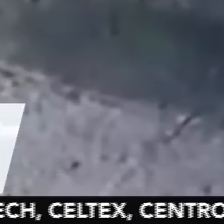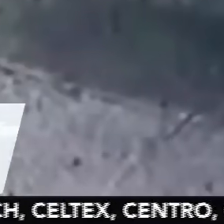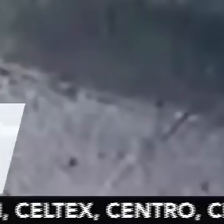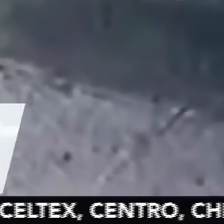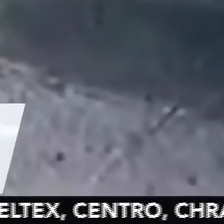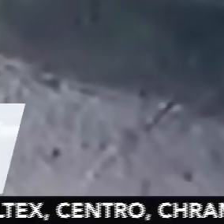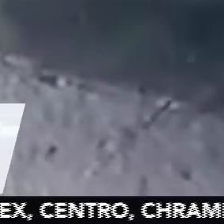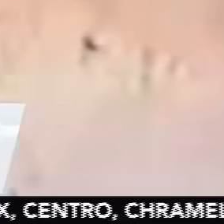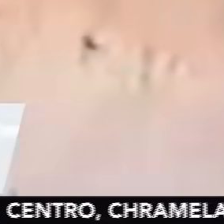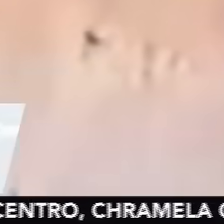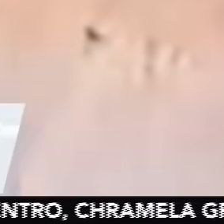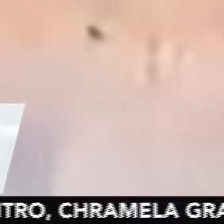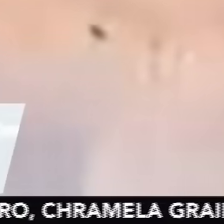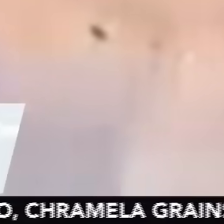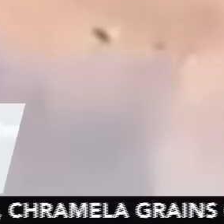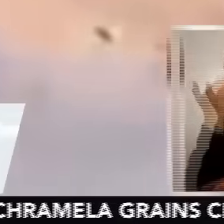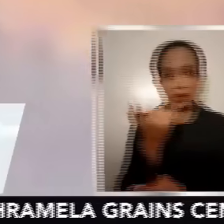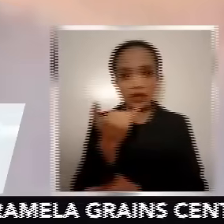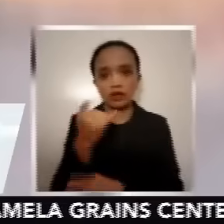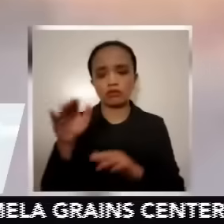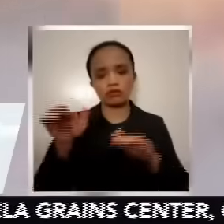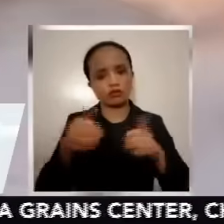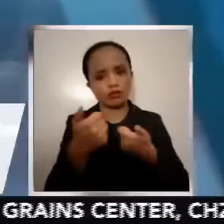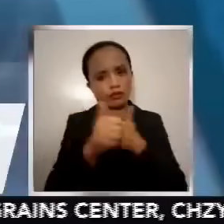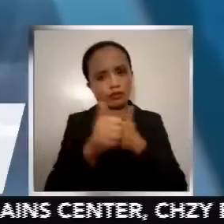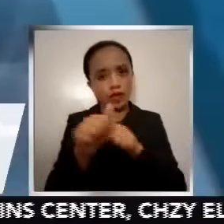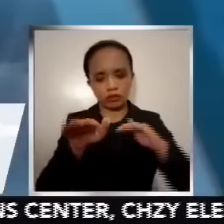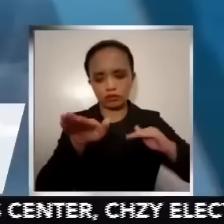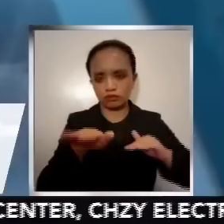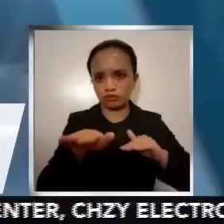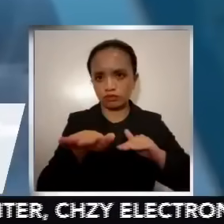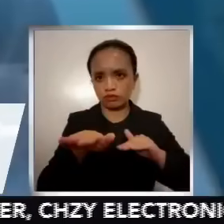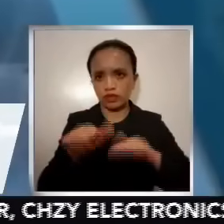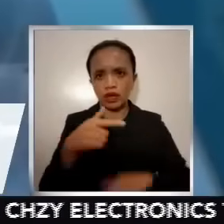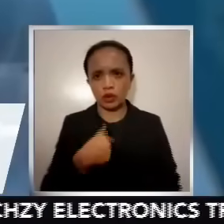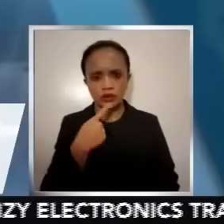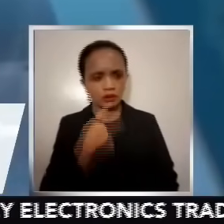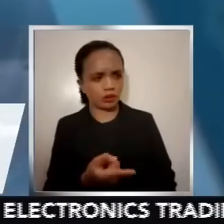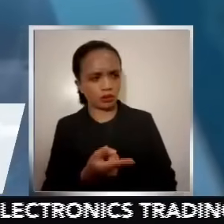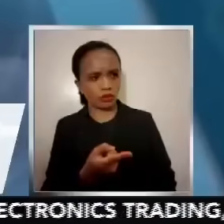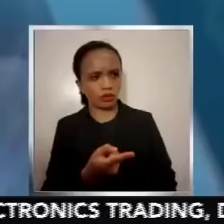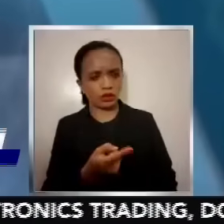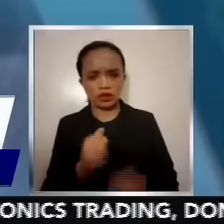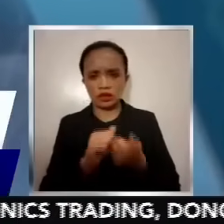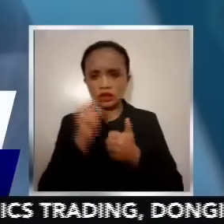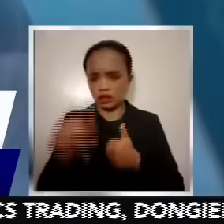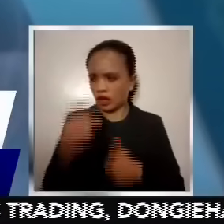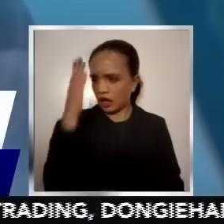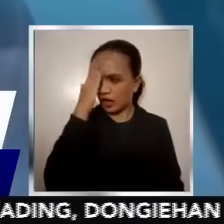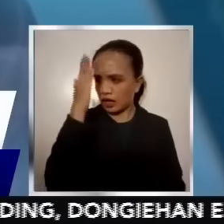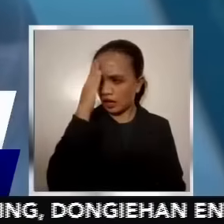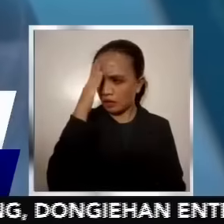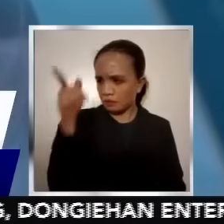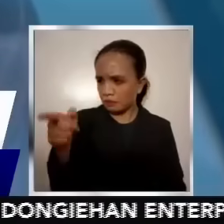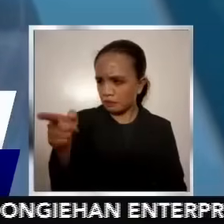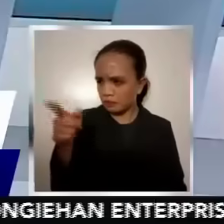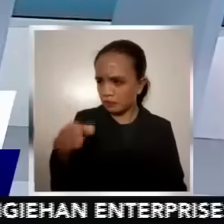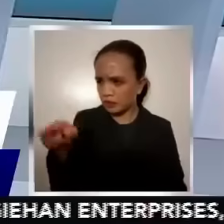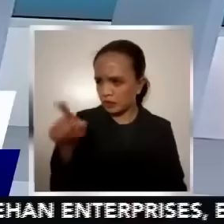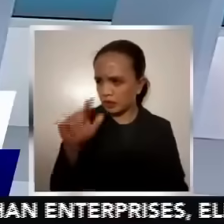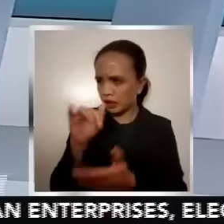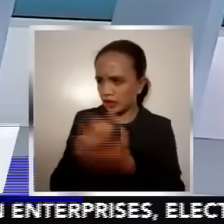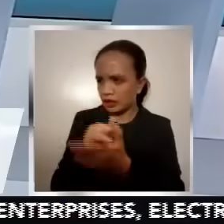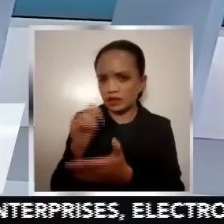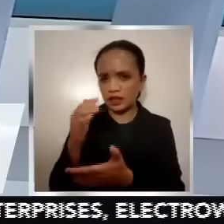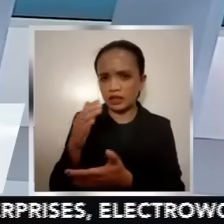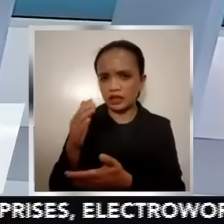si Mark, sinundaan ang sasakyan. Sabi ko, malayo pa lang. Sabi ko, kilala ko yung mugs na yun. Ganun na ganun yung mugs ng sasakyan ko. Pero